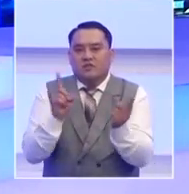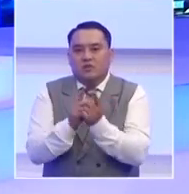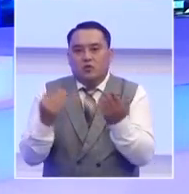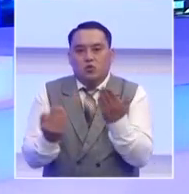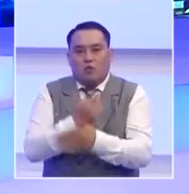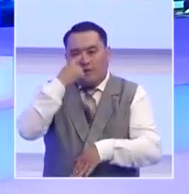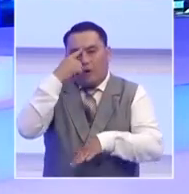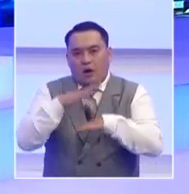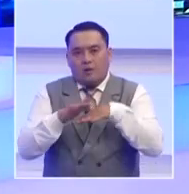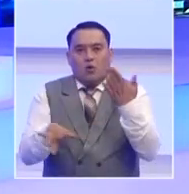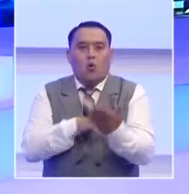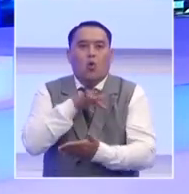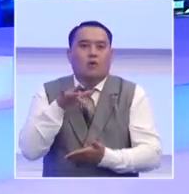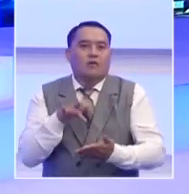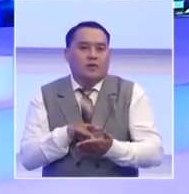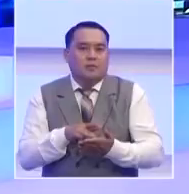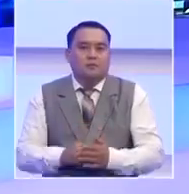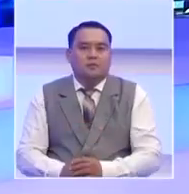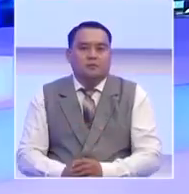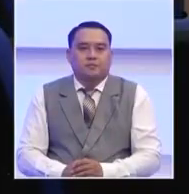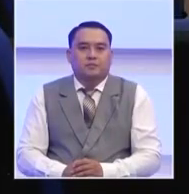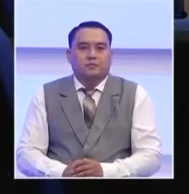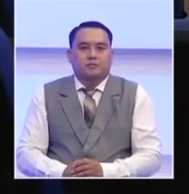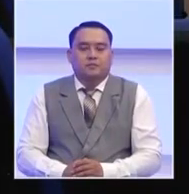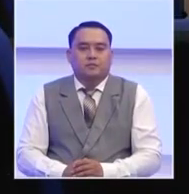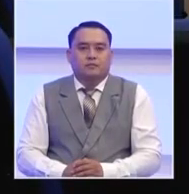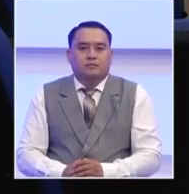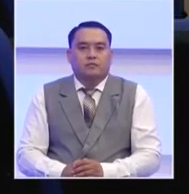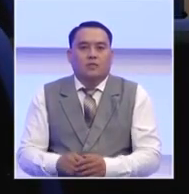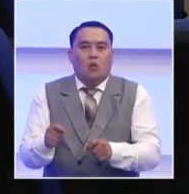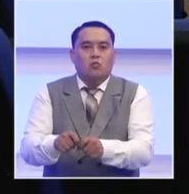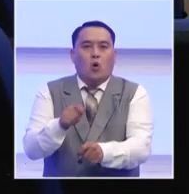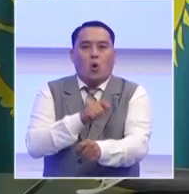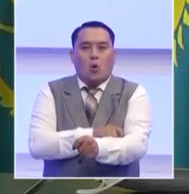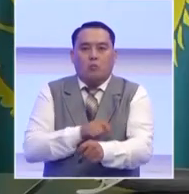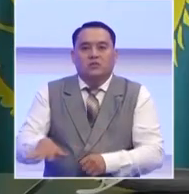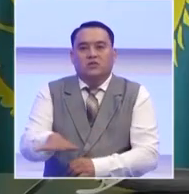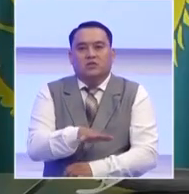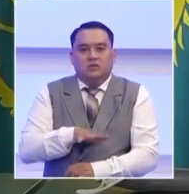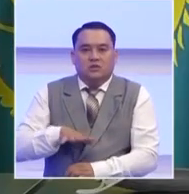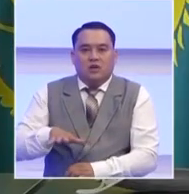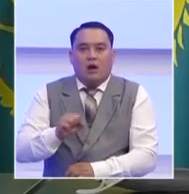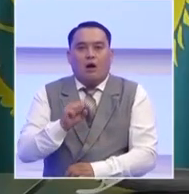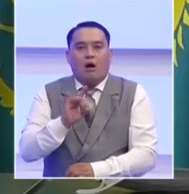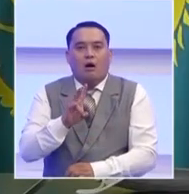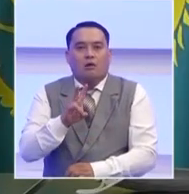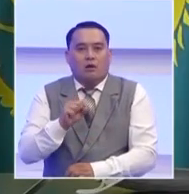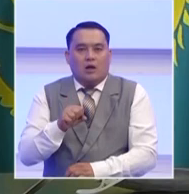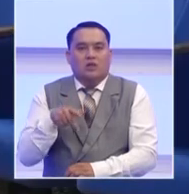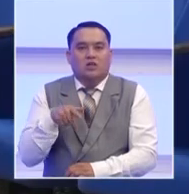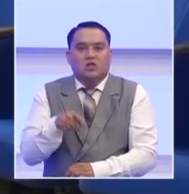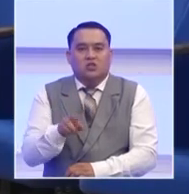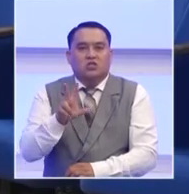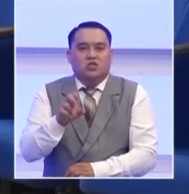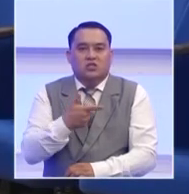новым акимом города Нурланом Куматаевым. Общая площадь территории индустриальной зоны Арна составляет 1300